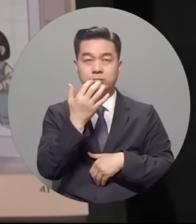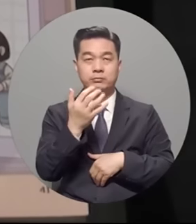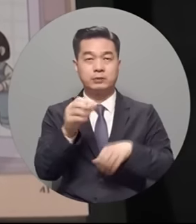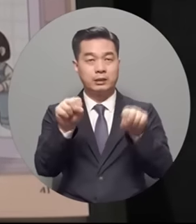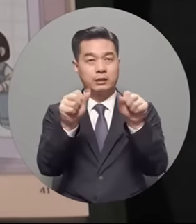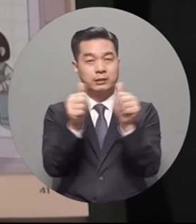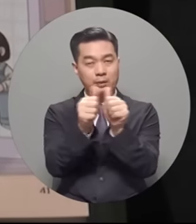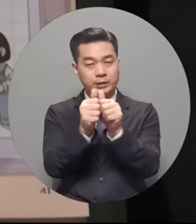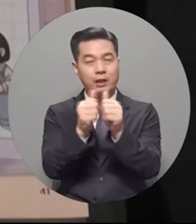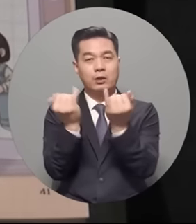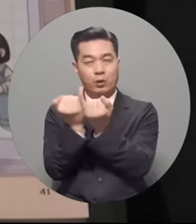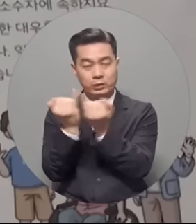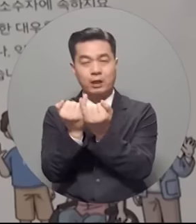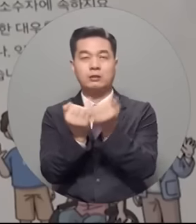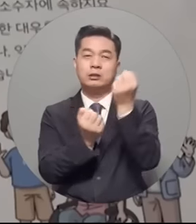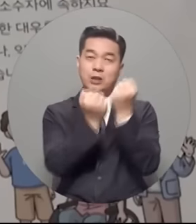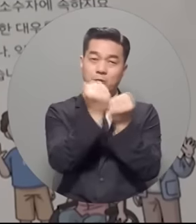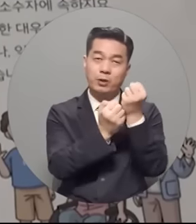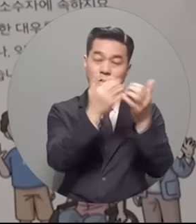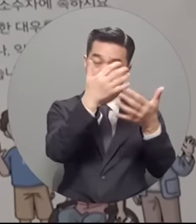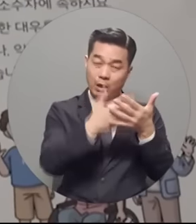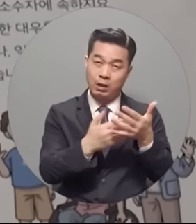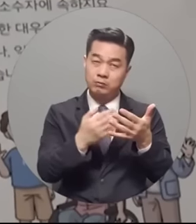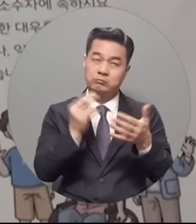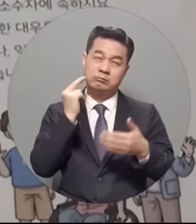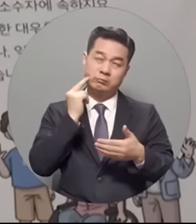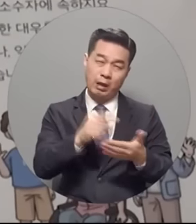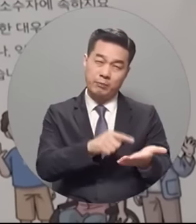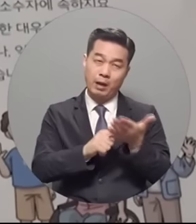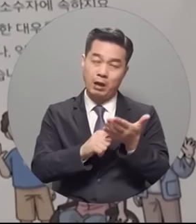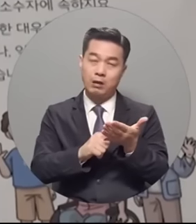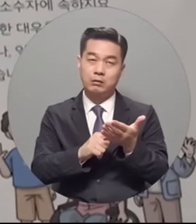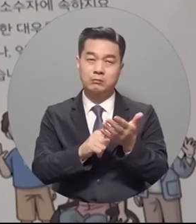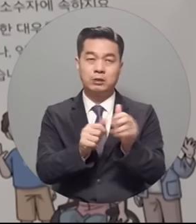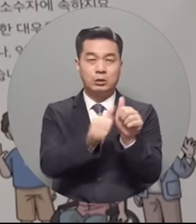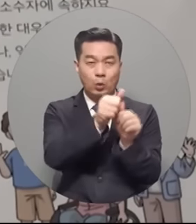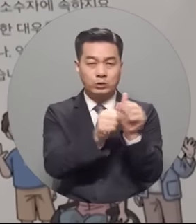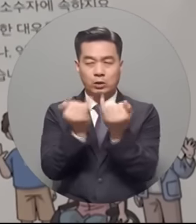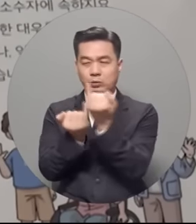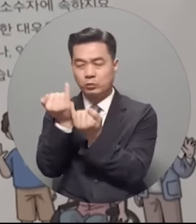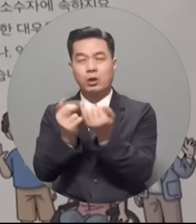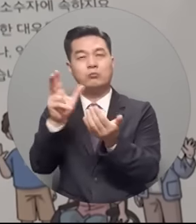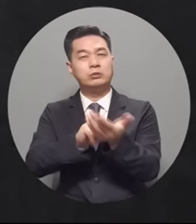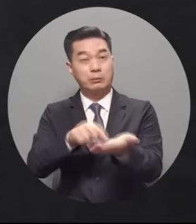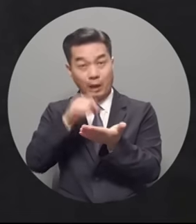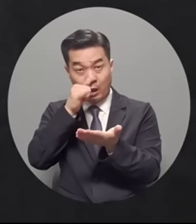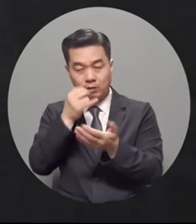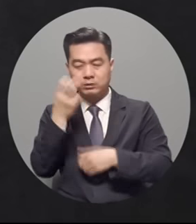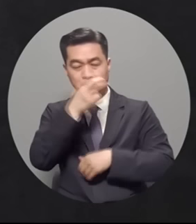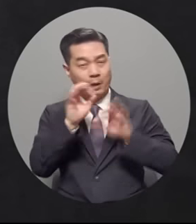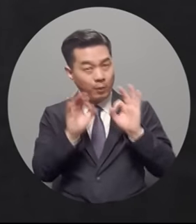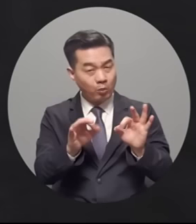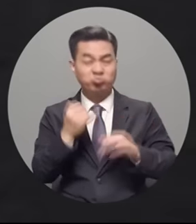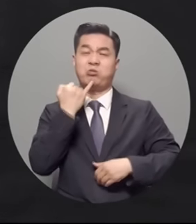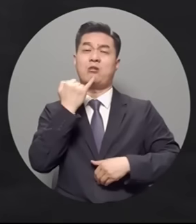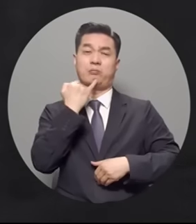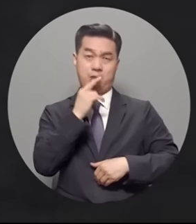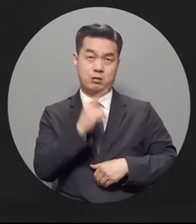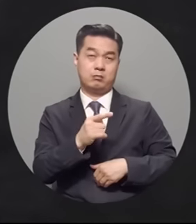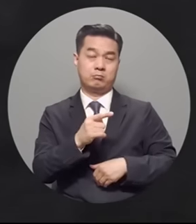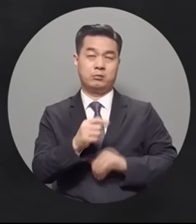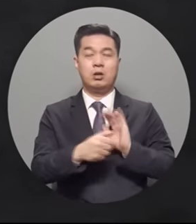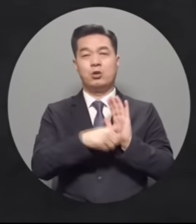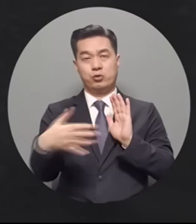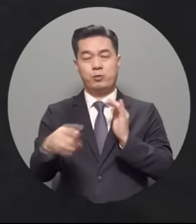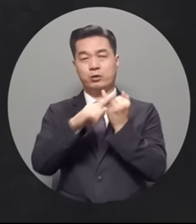적나라하고 동성애 미화가 담겼다고 주장했지만 심의 결과는 문제 없다였습니다. 유명 산부인과